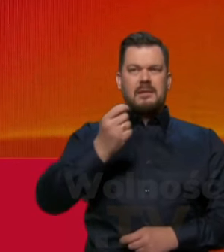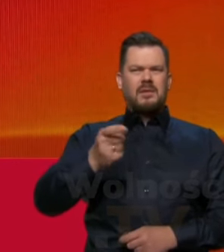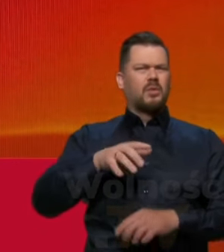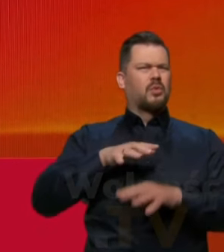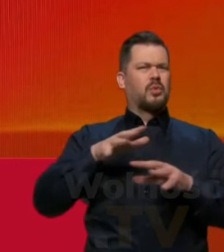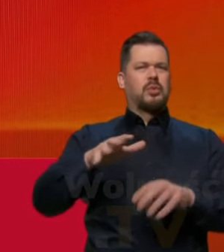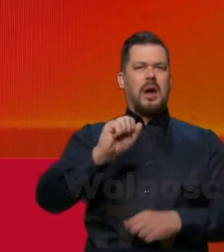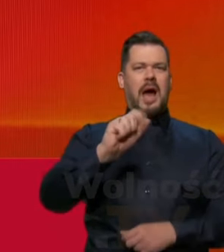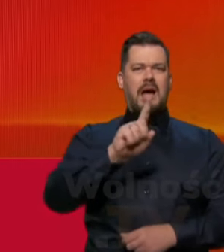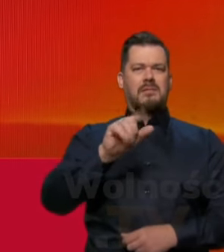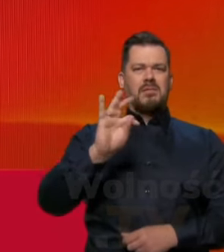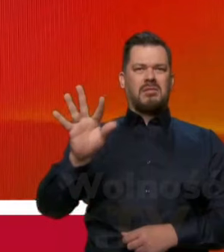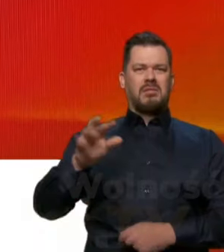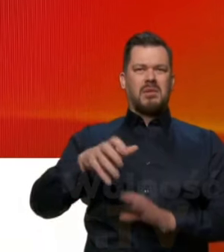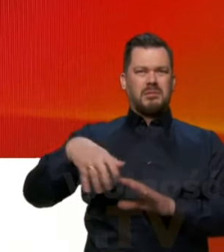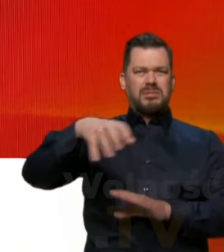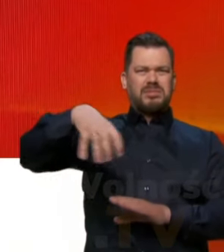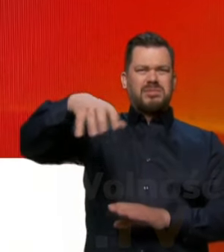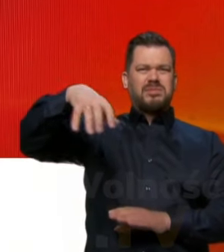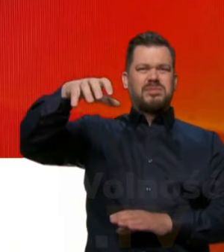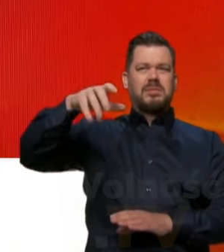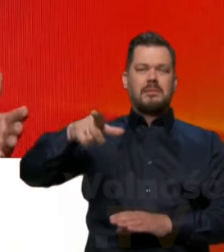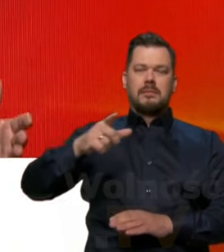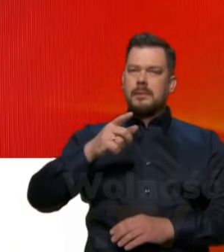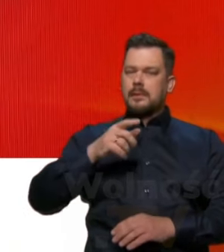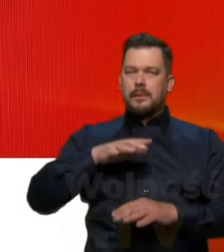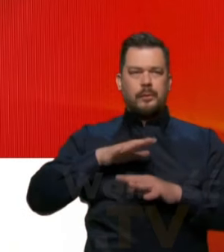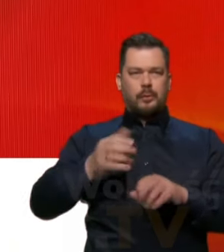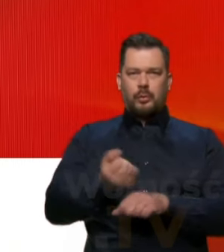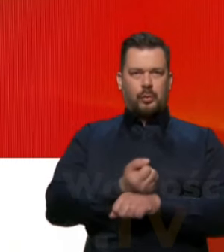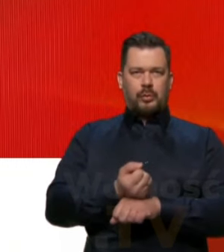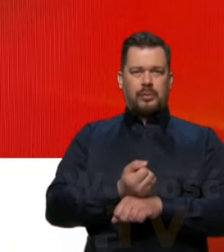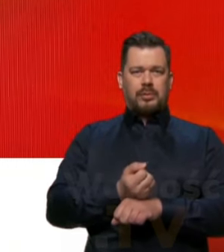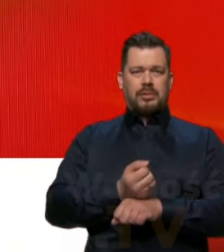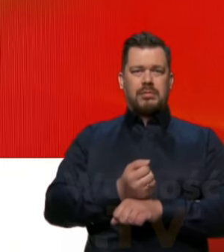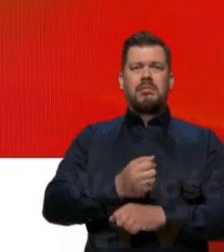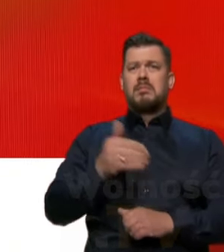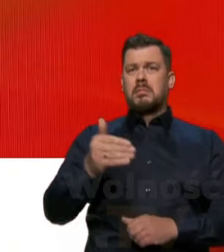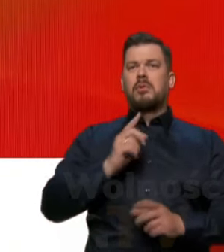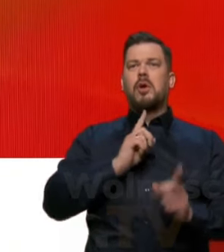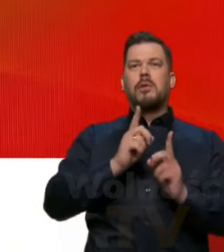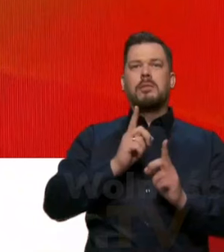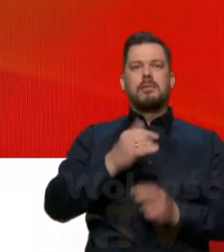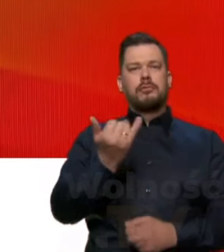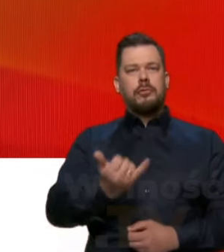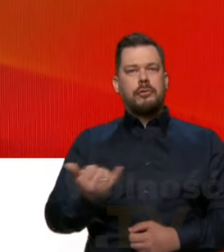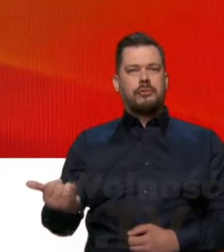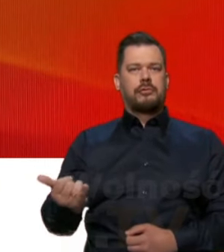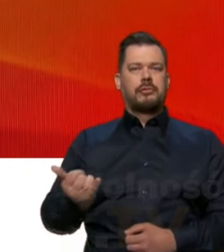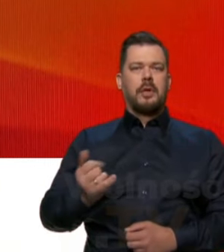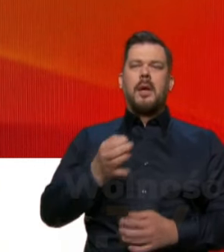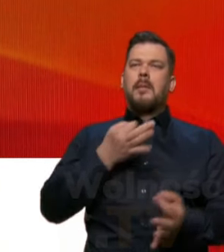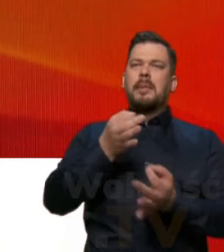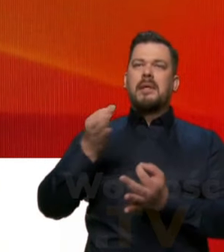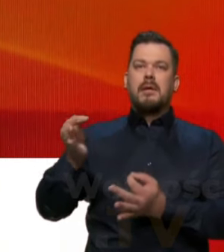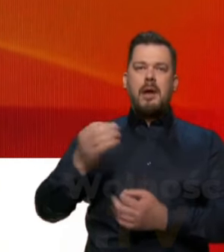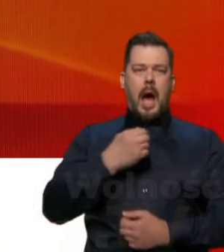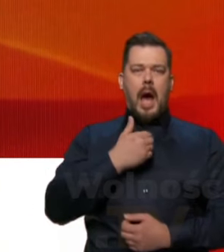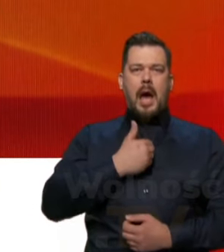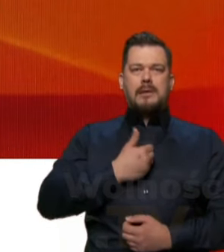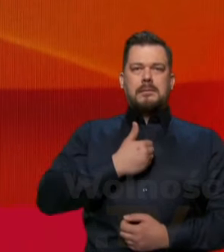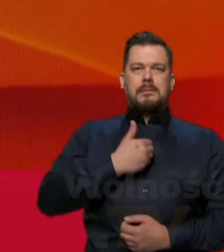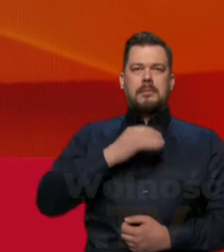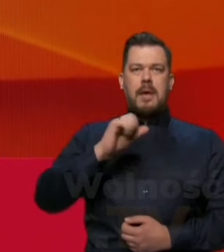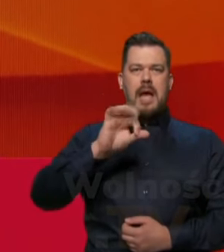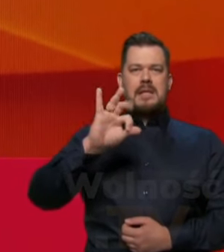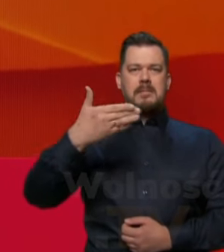tlenków azotu, bo one są po prostu zabójcze dla populacji. Wystarczy porozmawiać z rodzicami dzieci czy z astmatykami i oni dobrze o tym wiedzą.